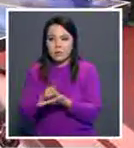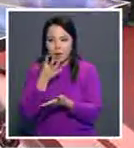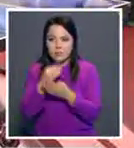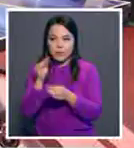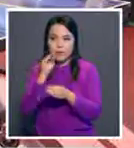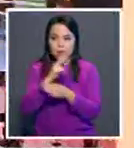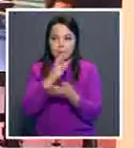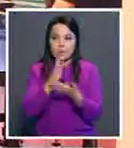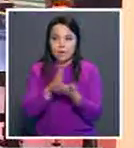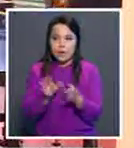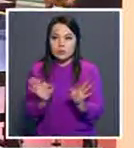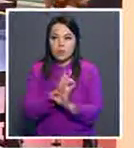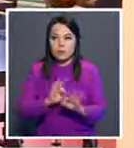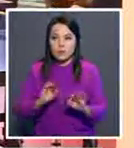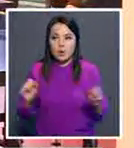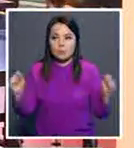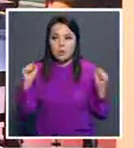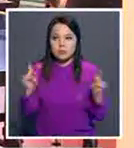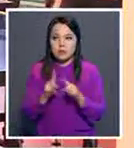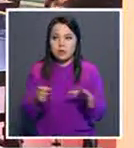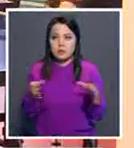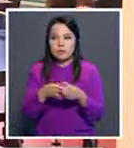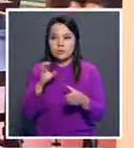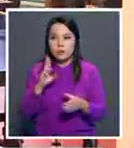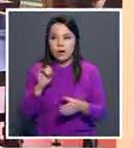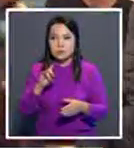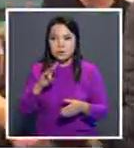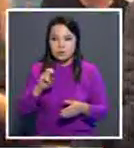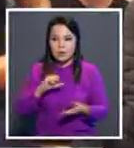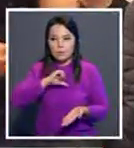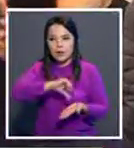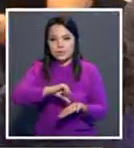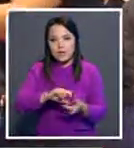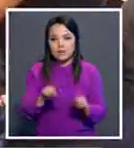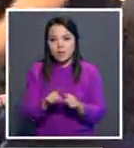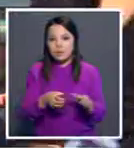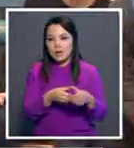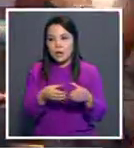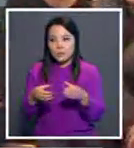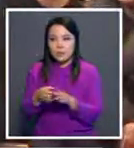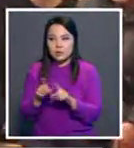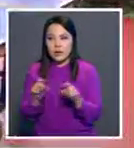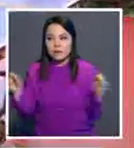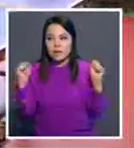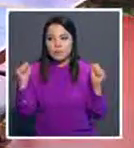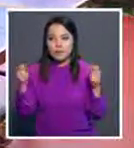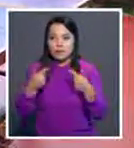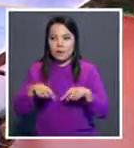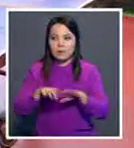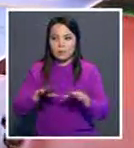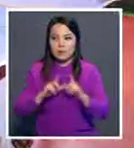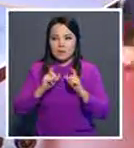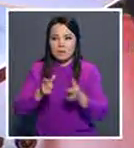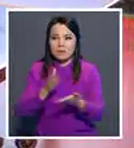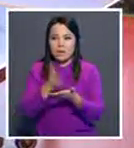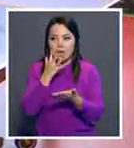деп күтілуде. Сондай-ақ үздік шыққан спортшылар мен командалар Самұрық Қазына акционерлік қоғамы портфельдік компаниялар арасында өтетін спартакиадаға жолдама алып,